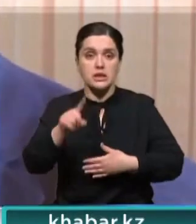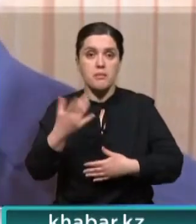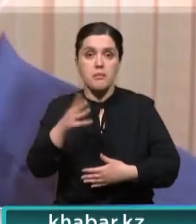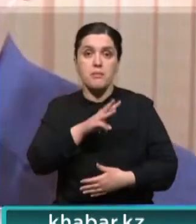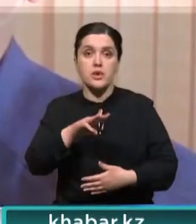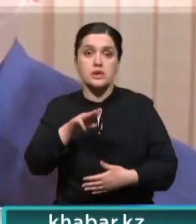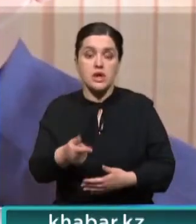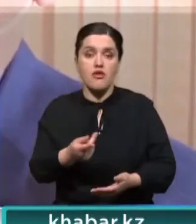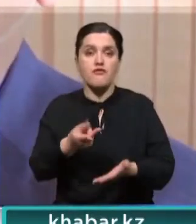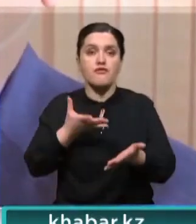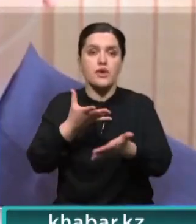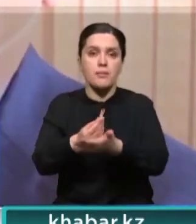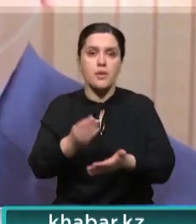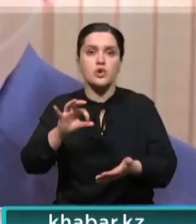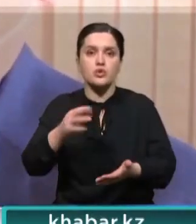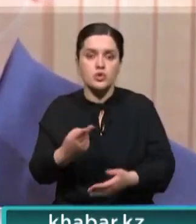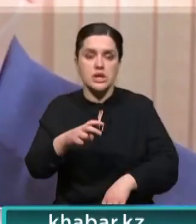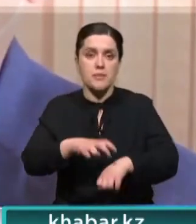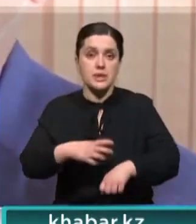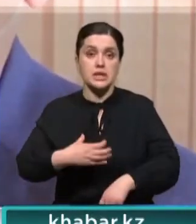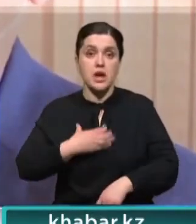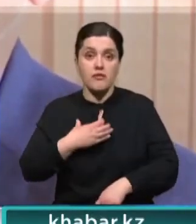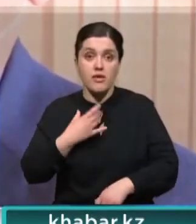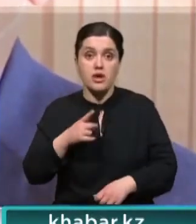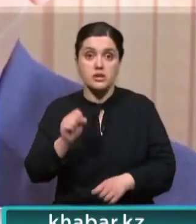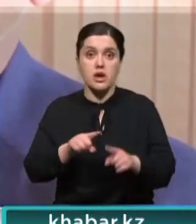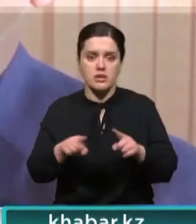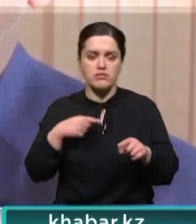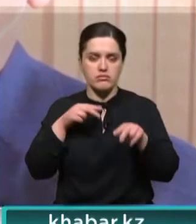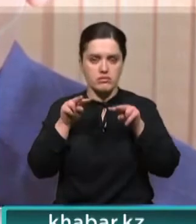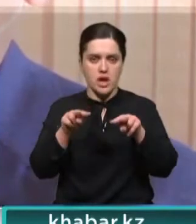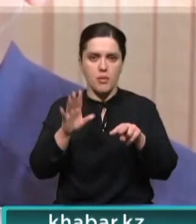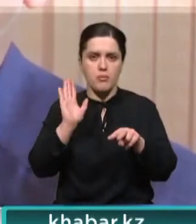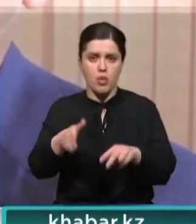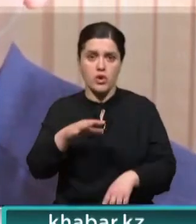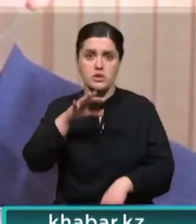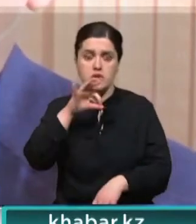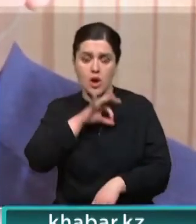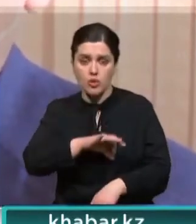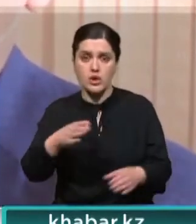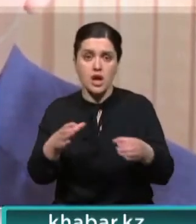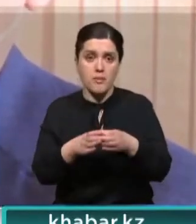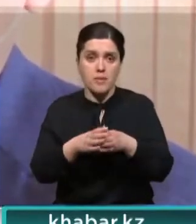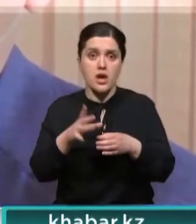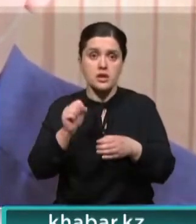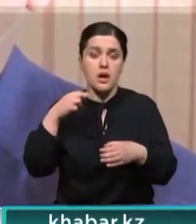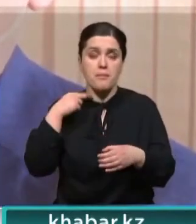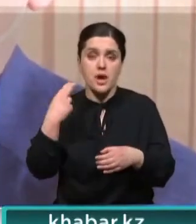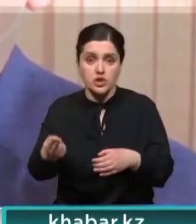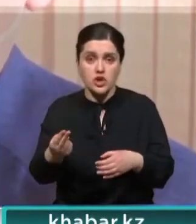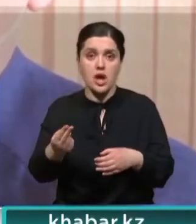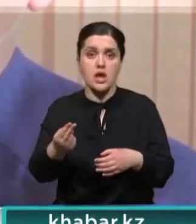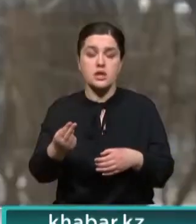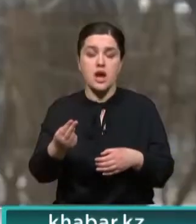тенге выплатить в фонд социального медицинского страхования. За этим мы проследим. Доходы компании мы направим на погашение задолженностей